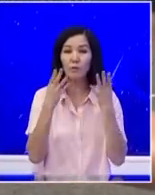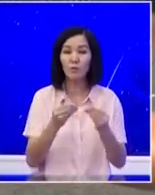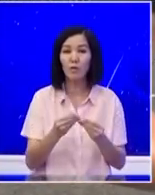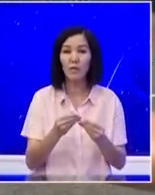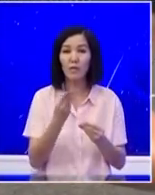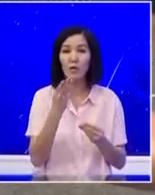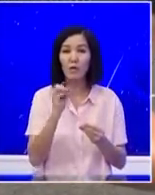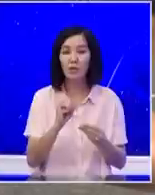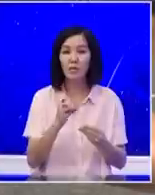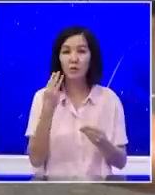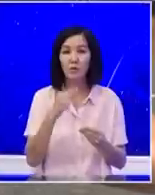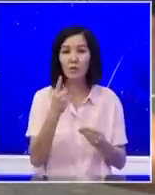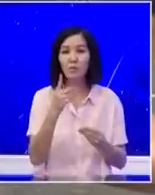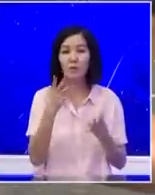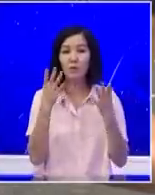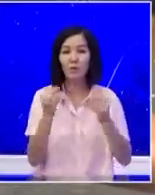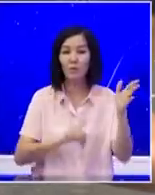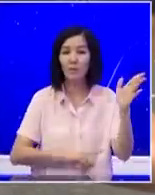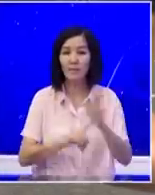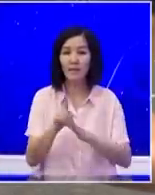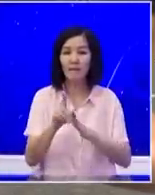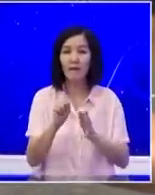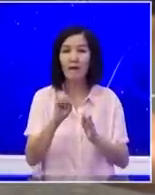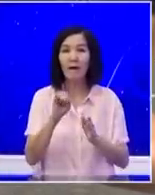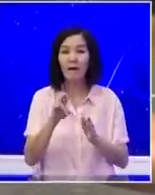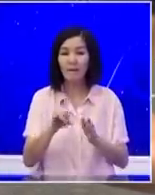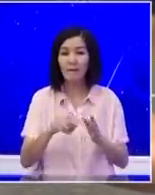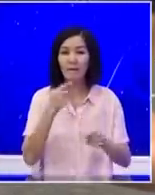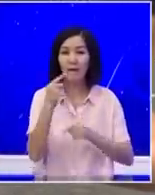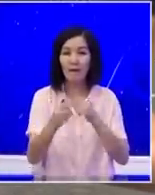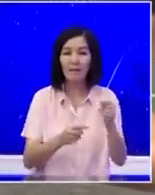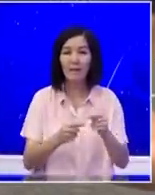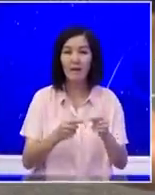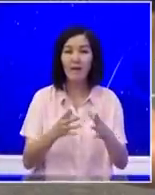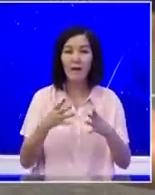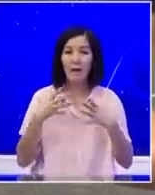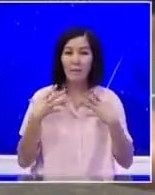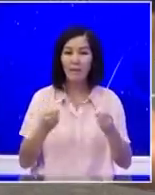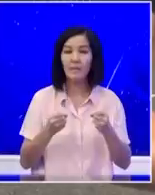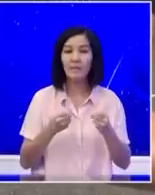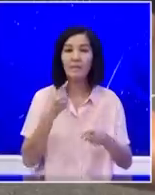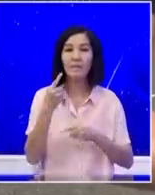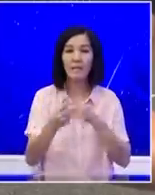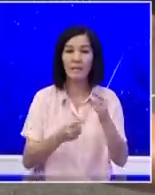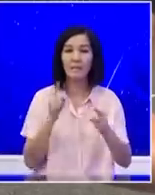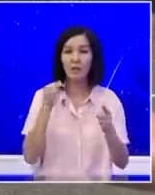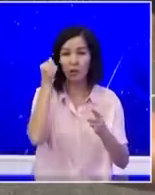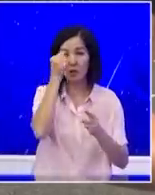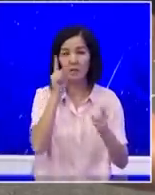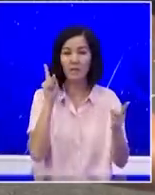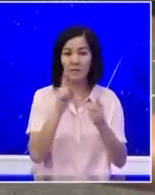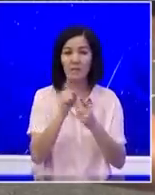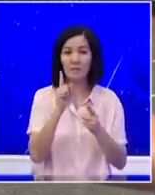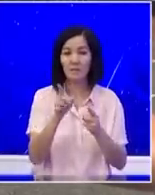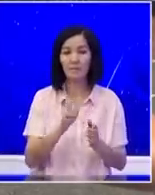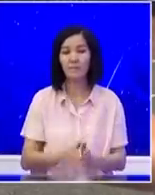яғни шілденің 31 күні басталады. Айттан айтқа, Рамазаннан Рамазанға бас аман, бауыр бүтін жетейік. Медет Жұмабай, Айдос